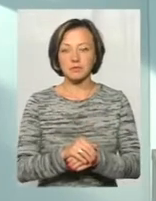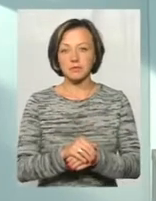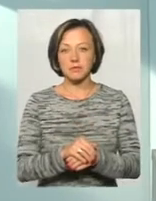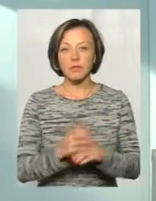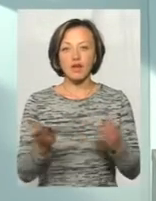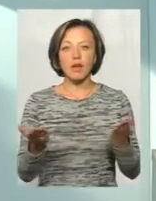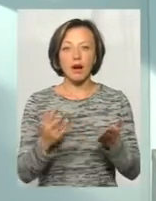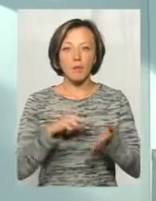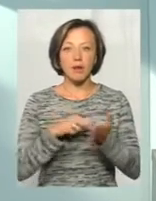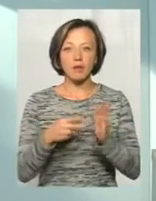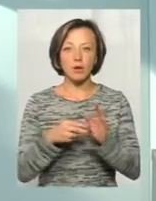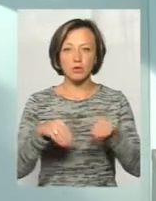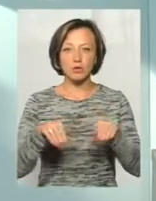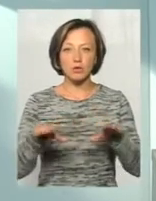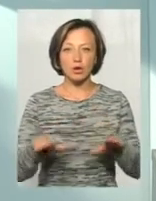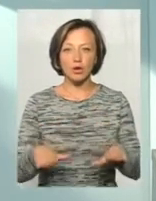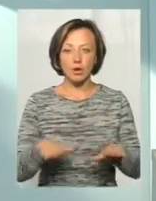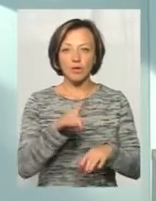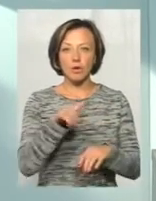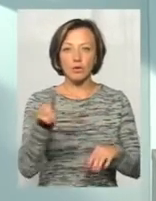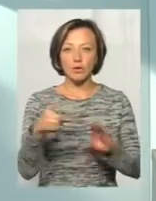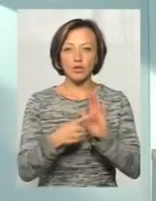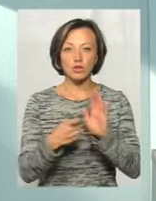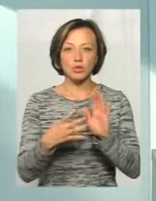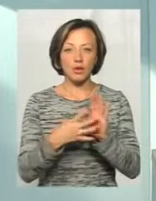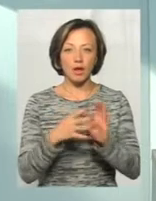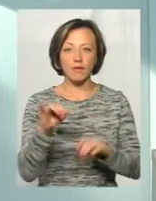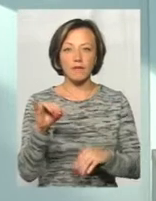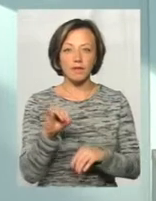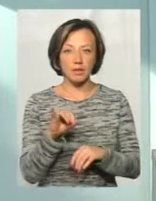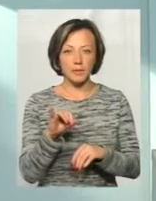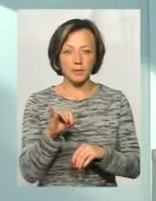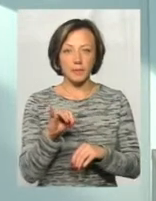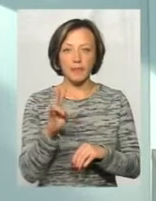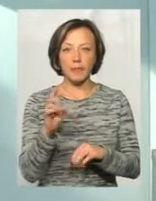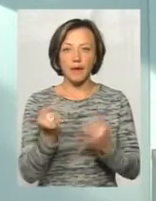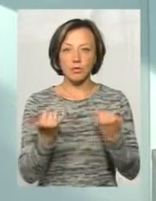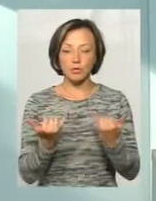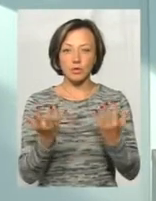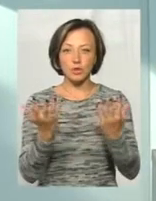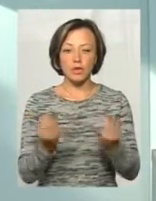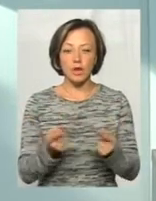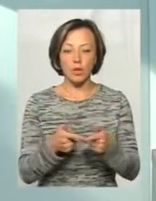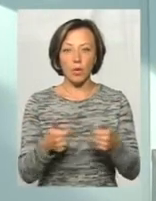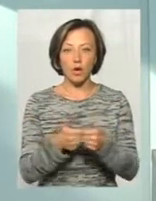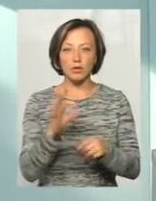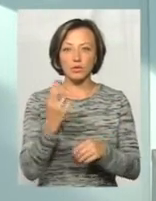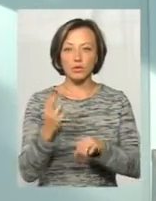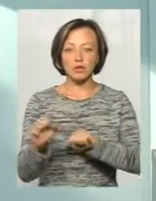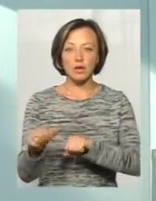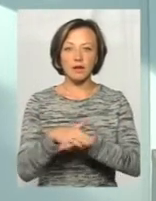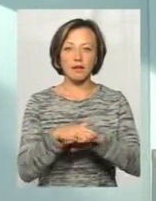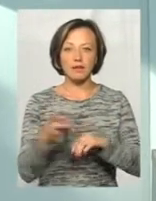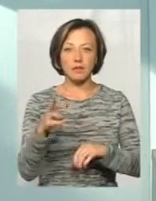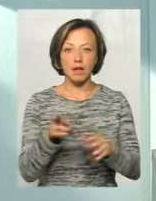яка передбачена постановою номер 609. І на сьогоднішній день органи соціального захисту населення